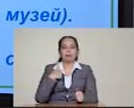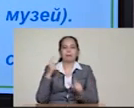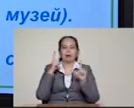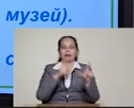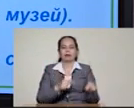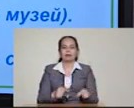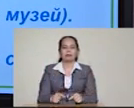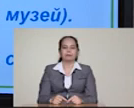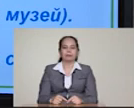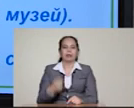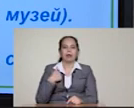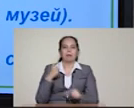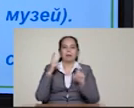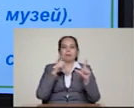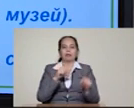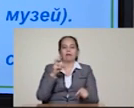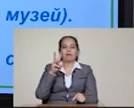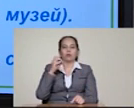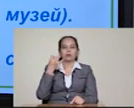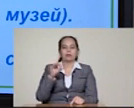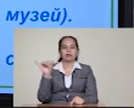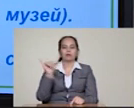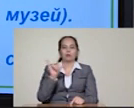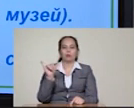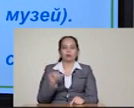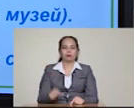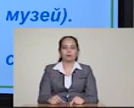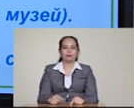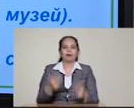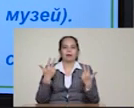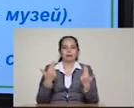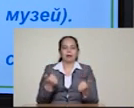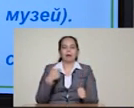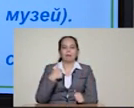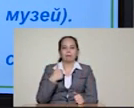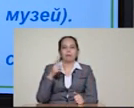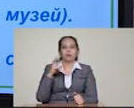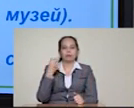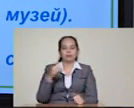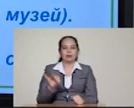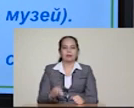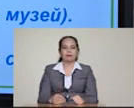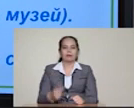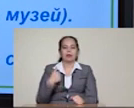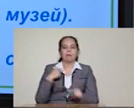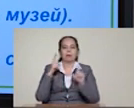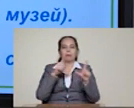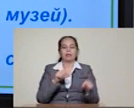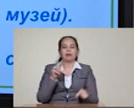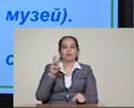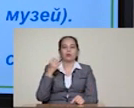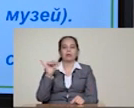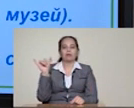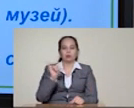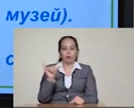поедем. Мы поедем в музей в субботу? Да, в музей. Мы поедем в музей